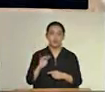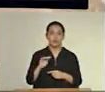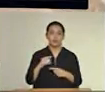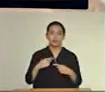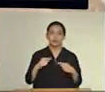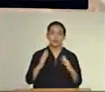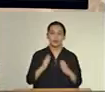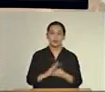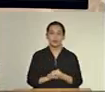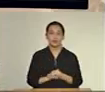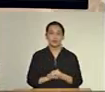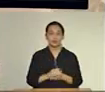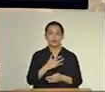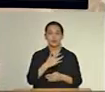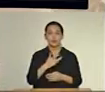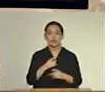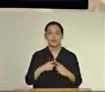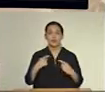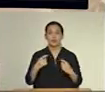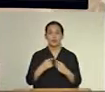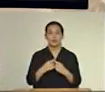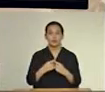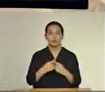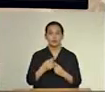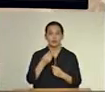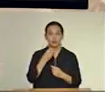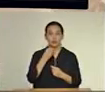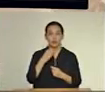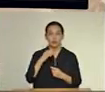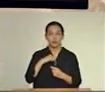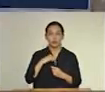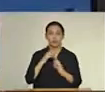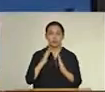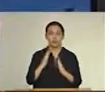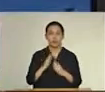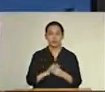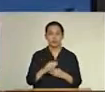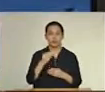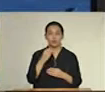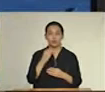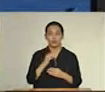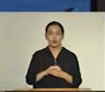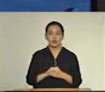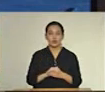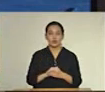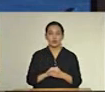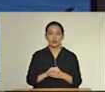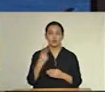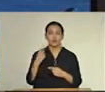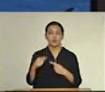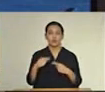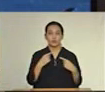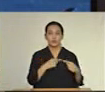o'rganiladi. Tirik organizmlar oziqlanish xususiyatiga ega bo'lib, oziqlanishim o'z navbatida ikki